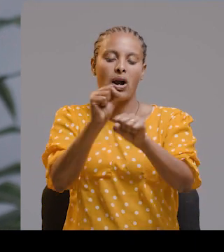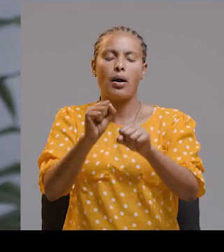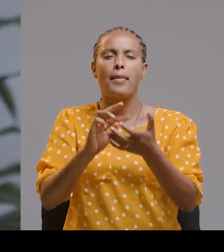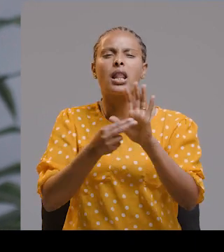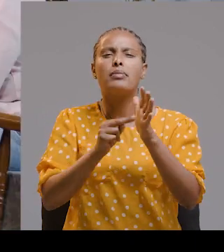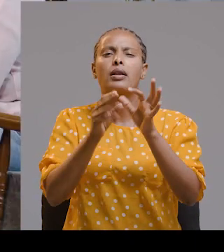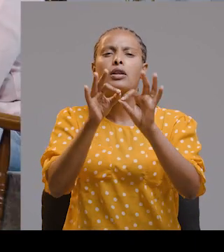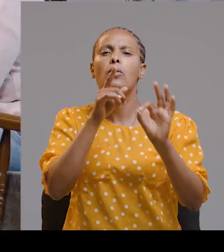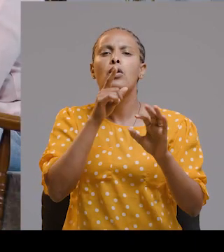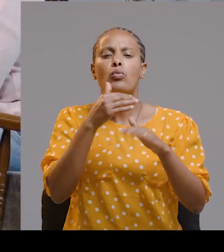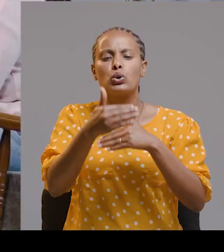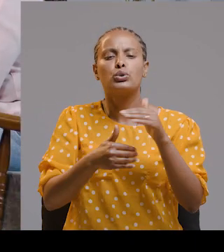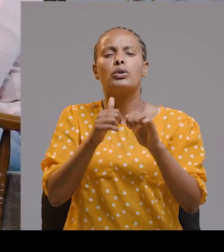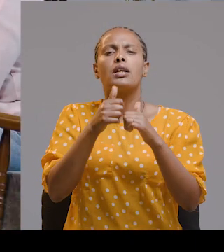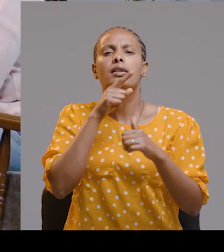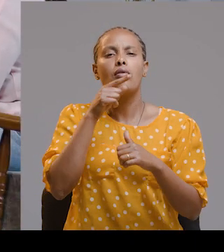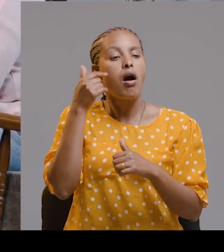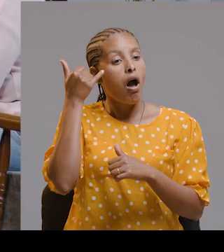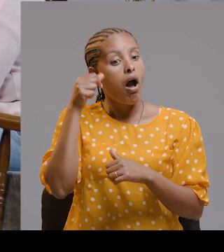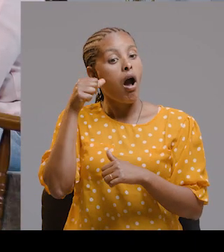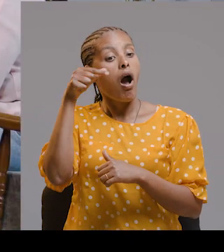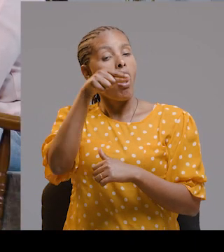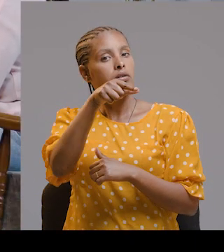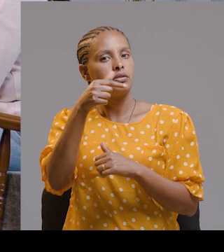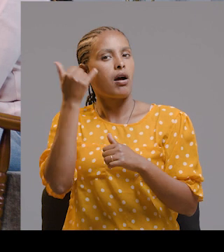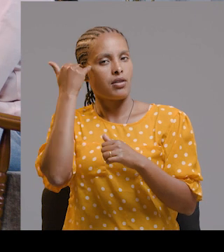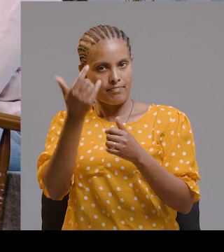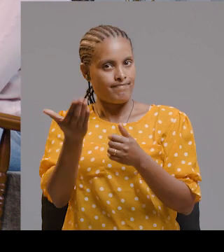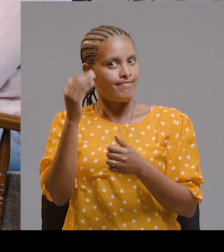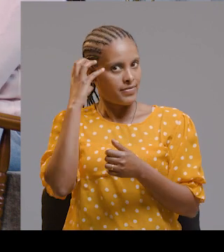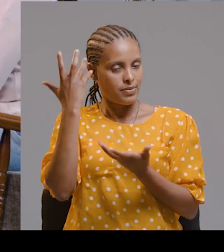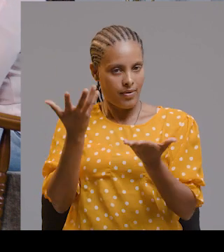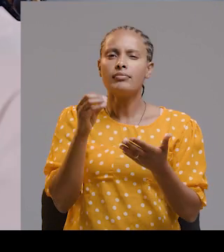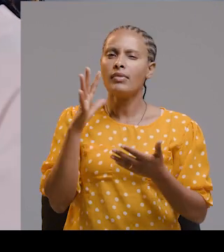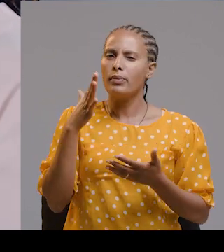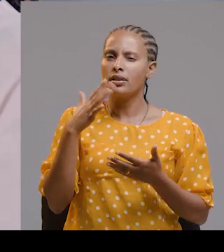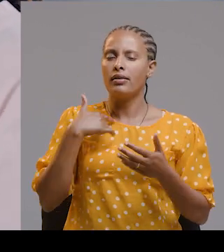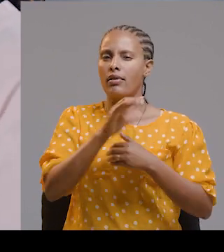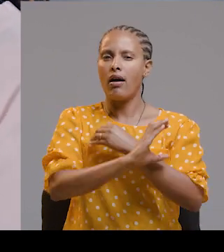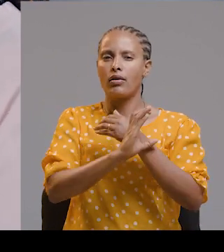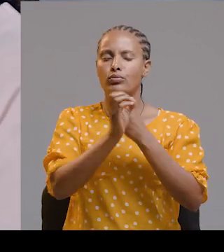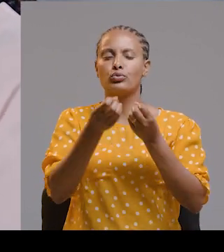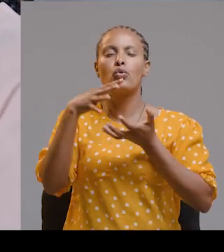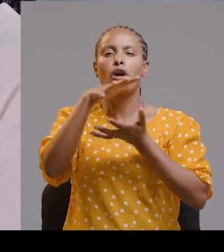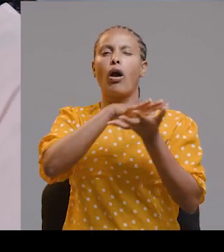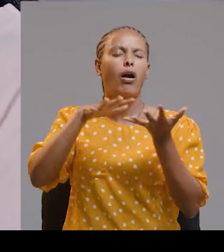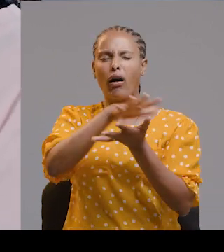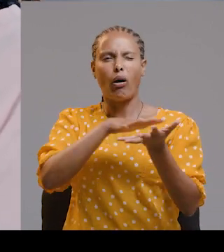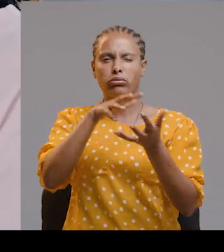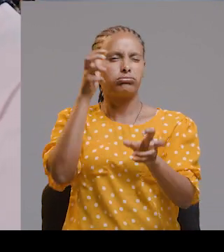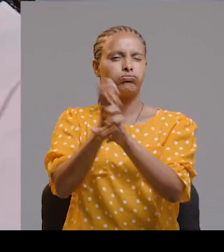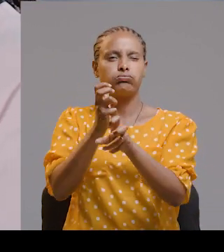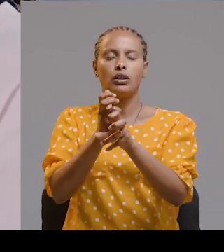ነው ፕሮሰሱስ እንዴት ነው እስቲ ካንቺ ደግሞ እንድስ እንግዲህ ለሀገርም ብዙ ቀውስ ውስጥ ያለንበት